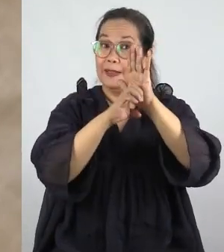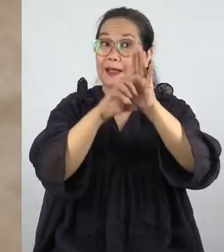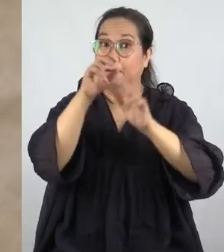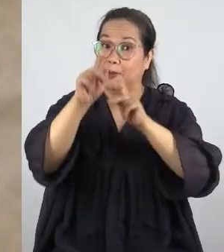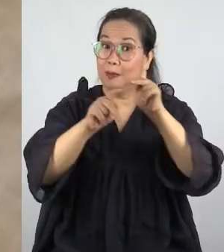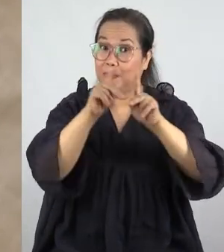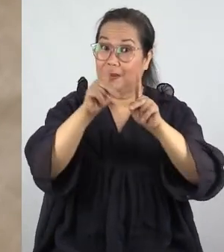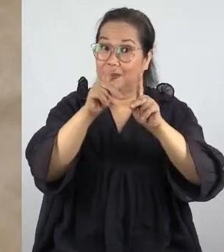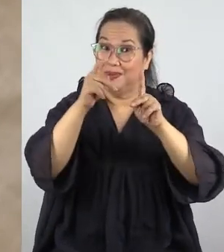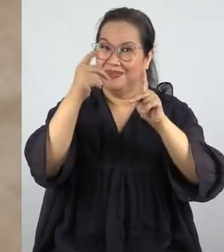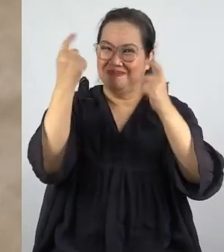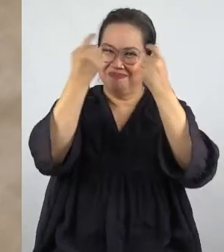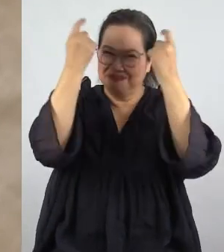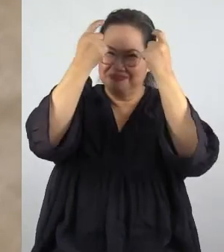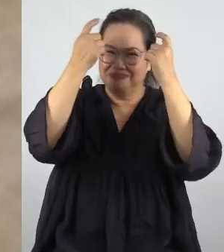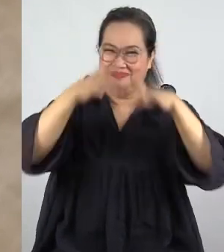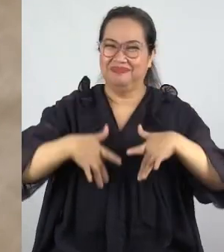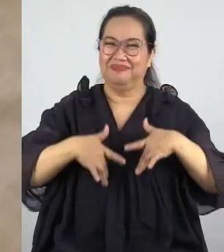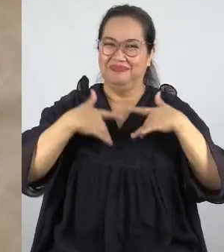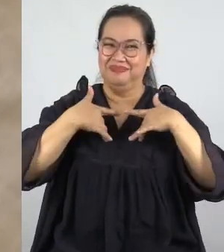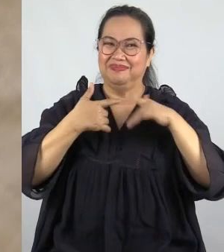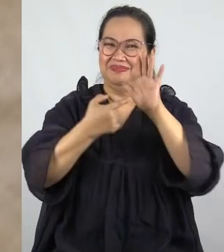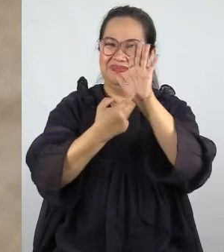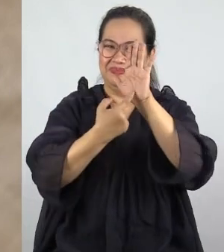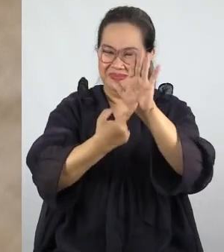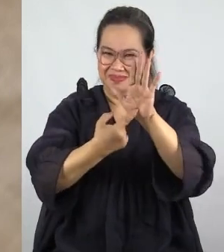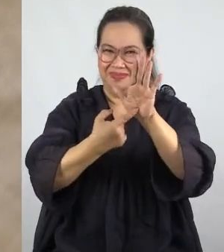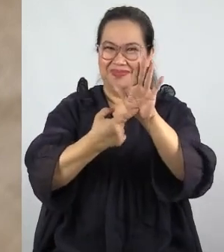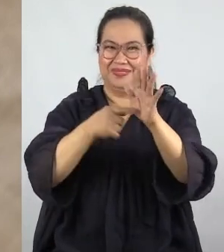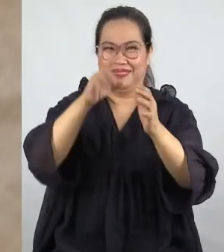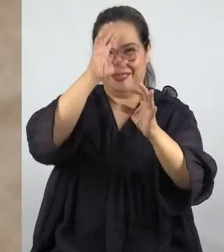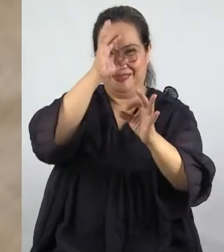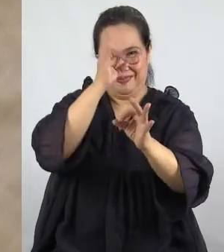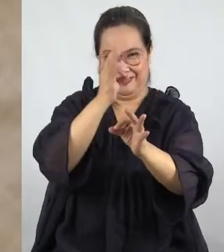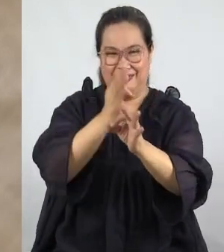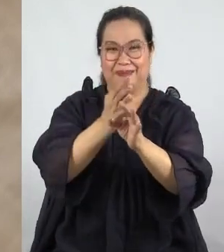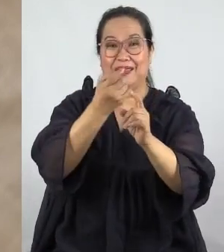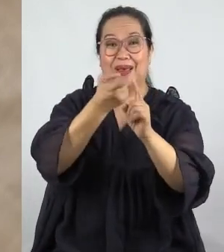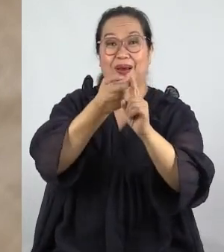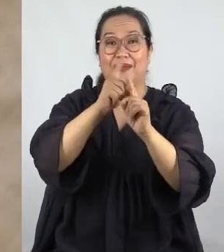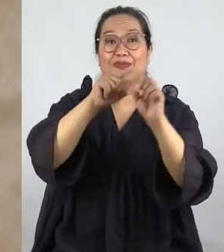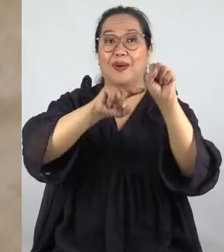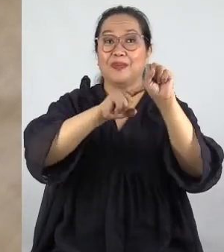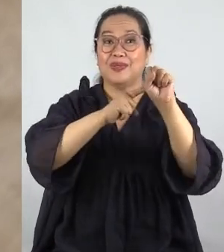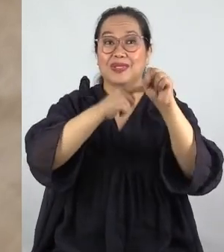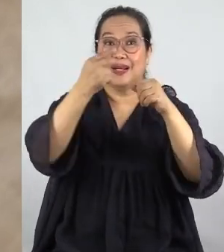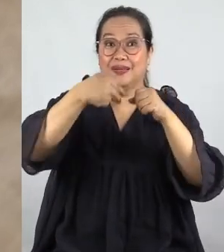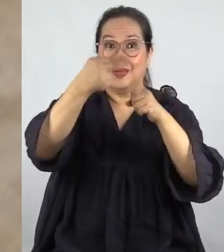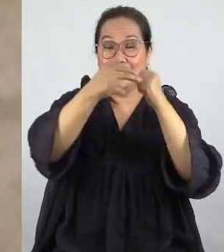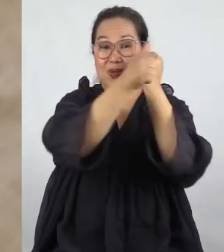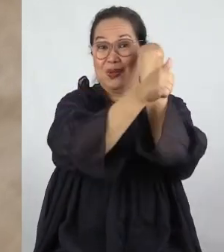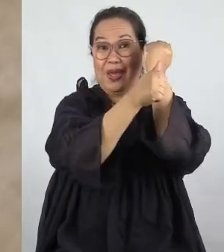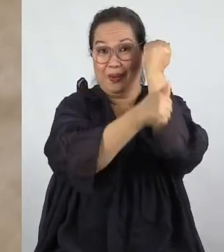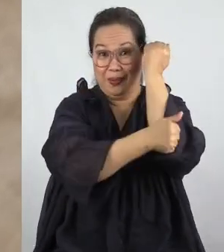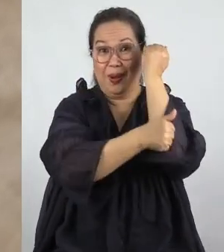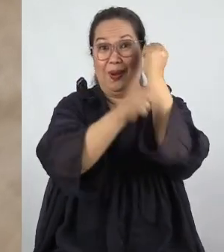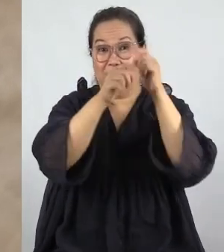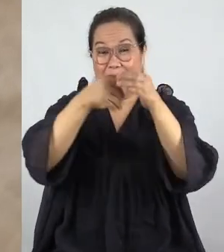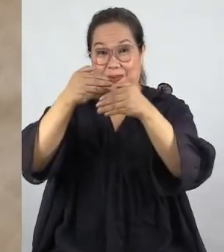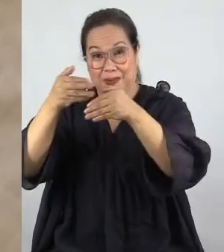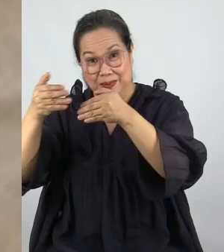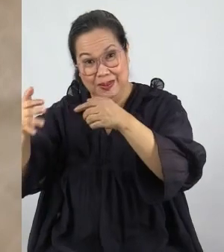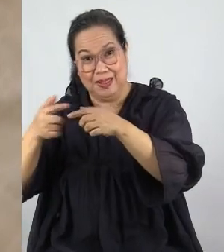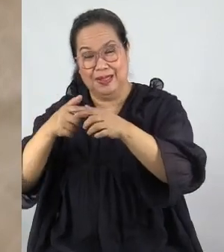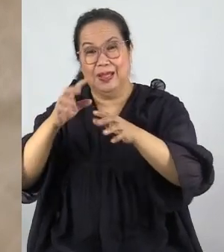na matagumpay na buhay sa pananampalataya mula pa sa umpisa ng kasaysayan.